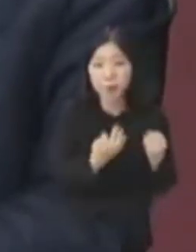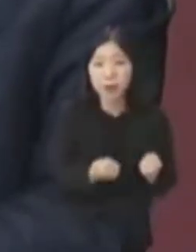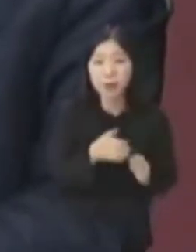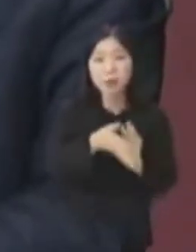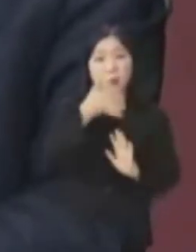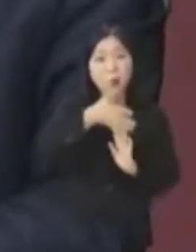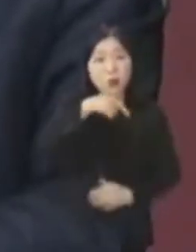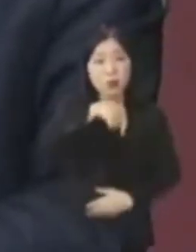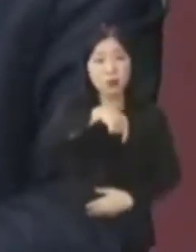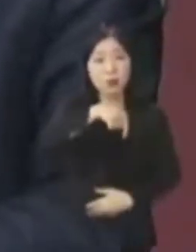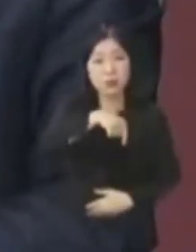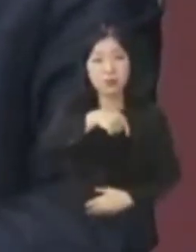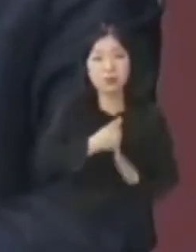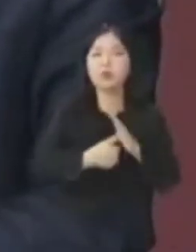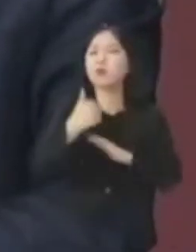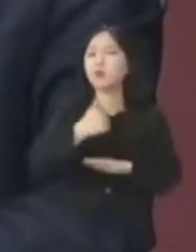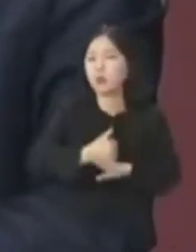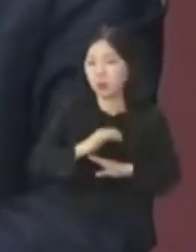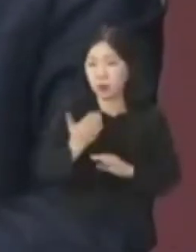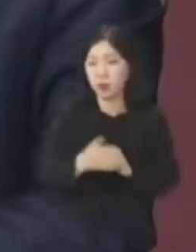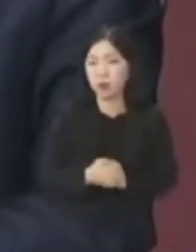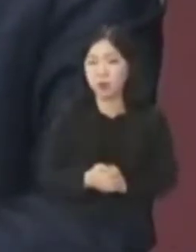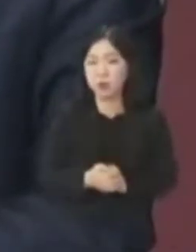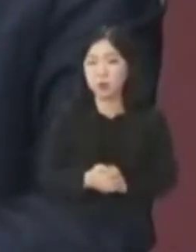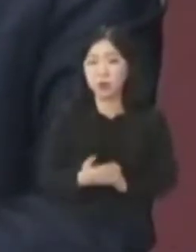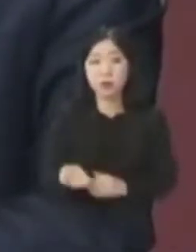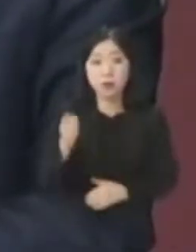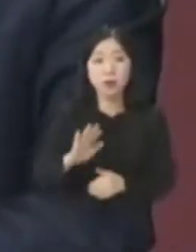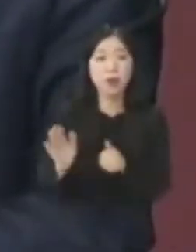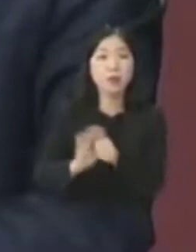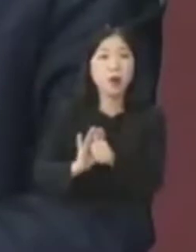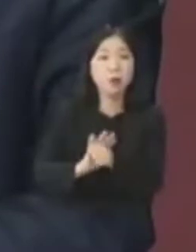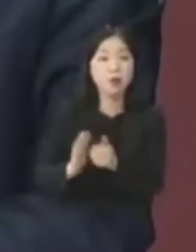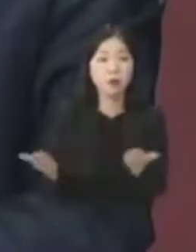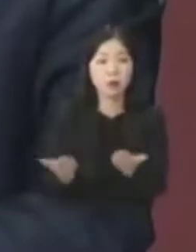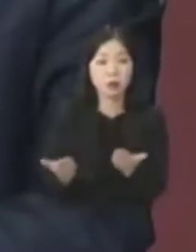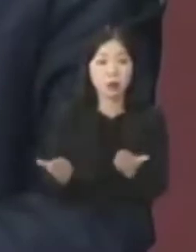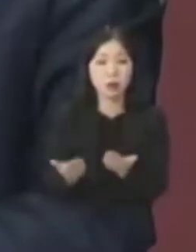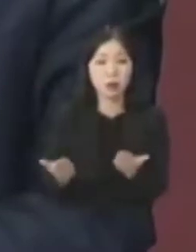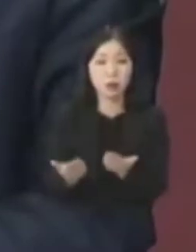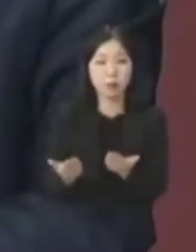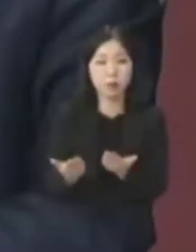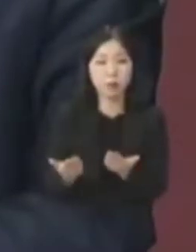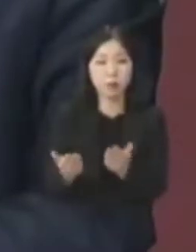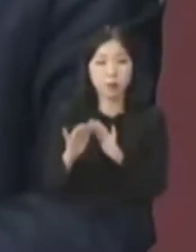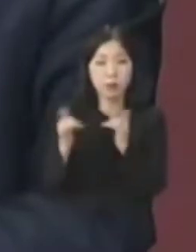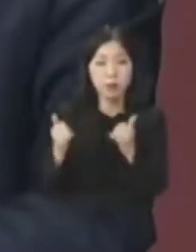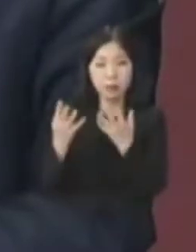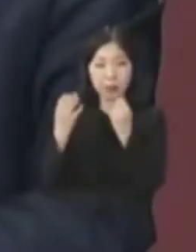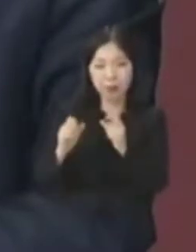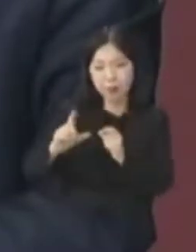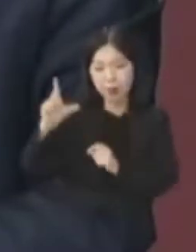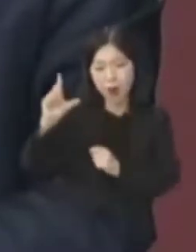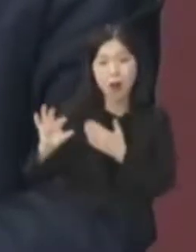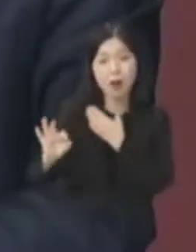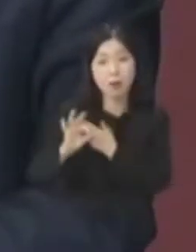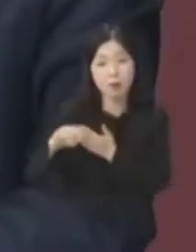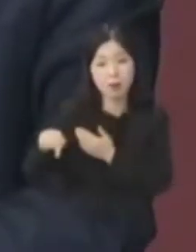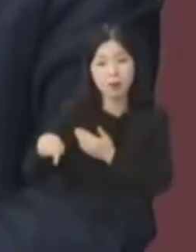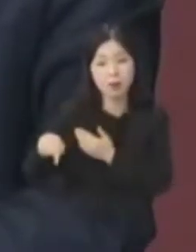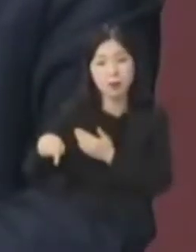도시가 성장을 합니다. 그러나 서비스 산업에 종사하는 사람이 많은